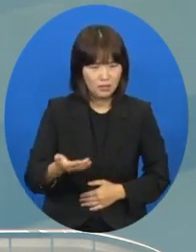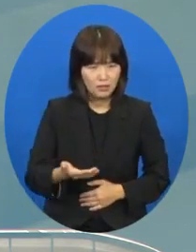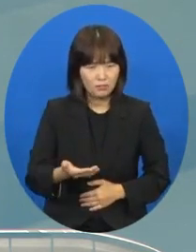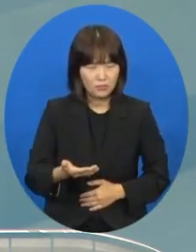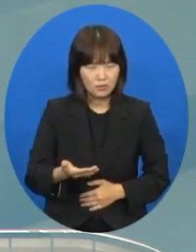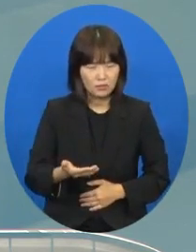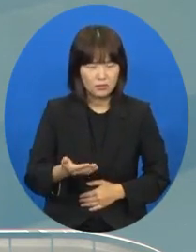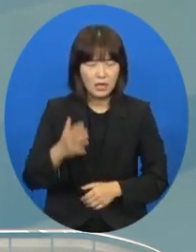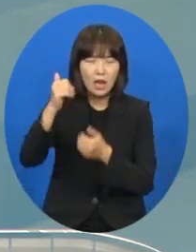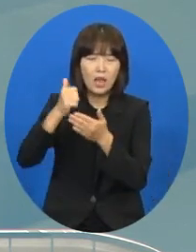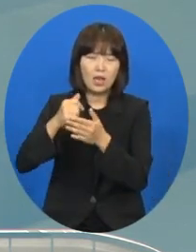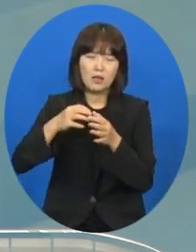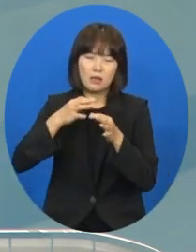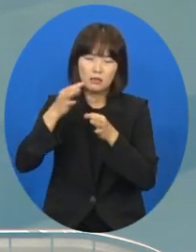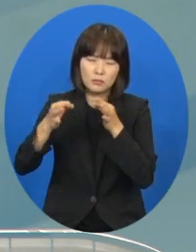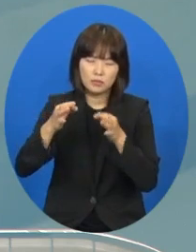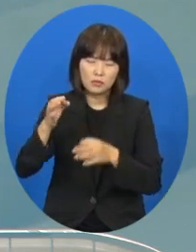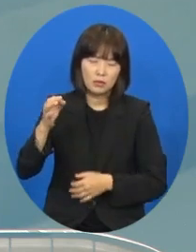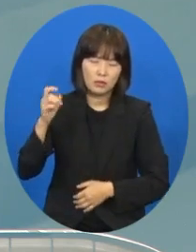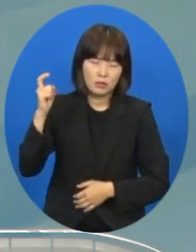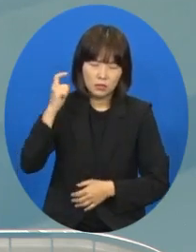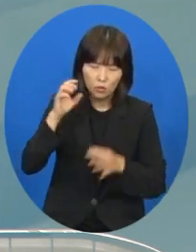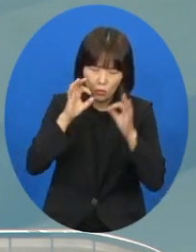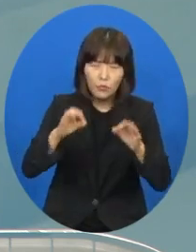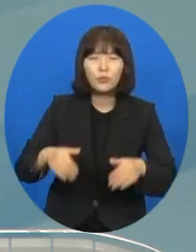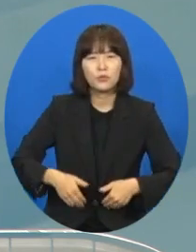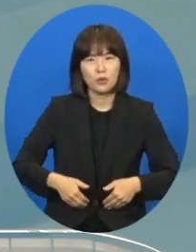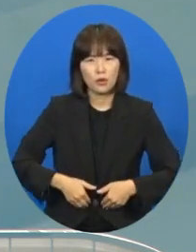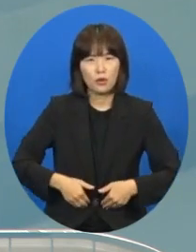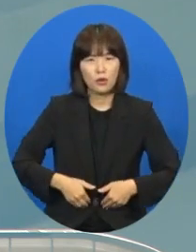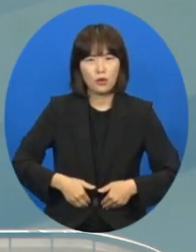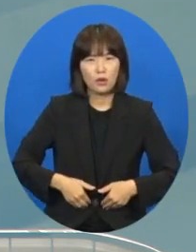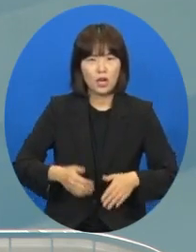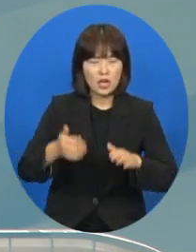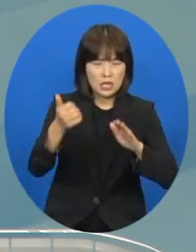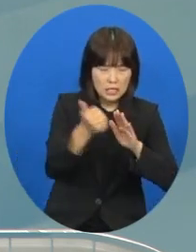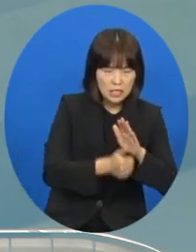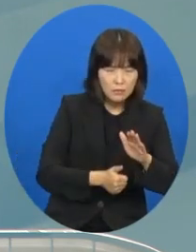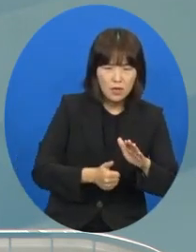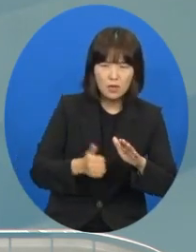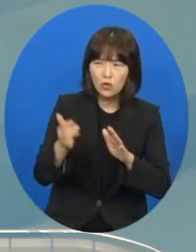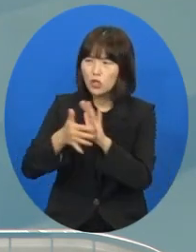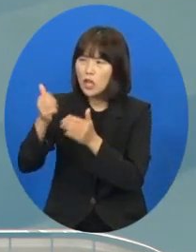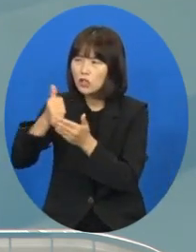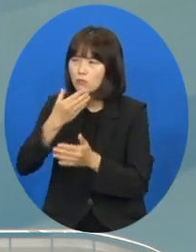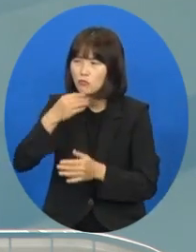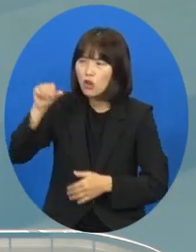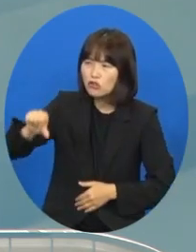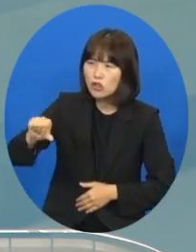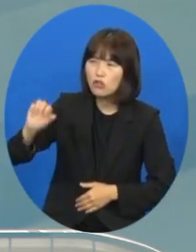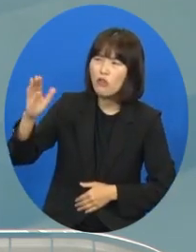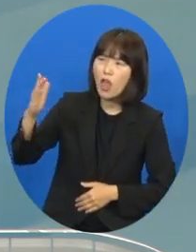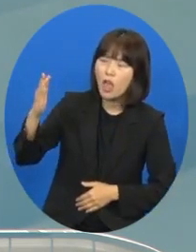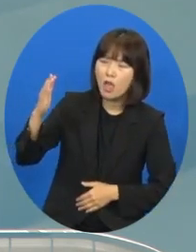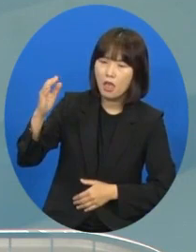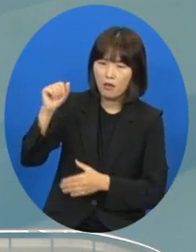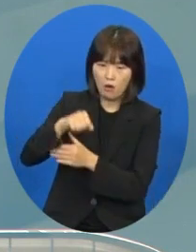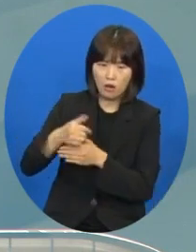들으셔야 돼요. 실패해도 좋다, 예수님 저주해줘도 좋다, 허락해 준 말씀이